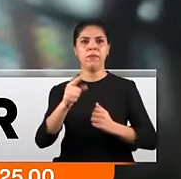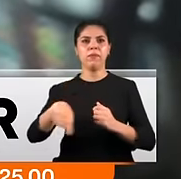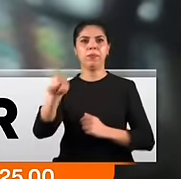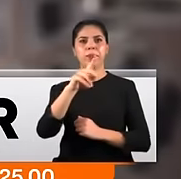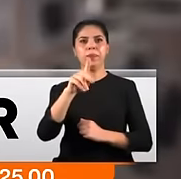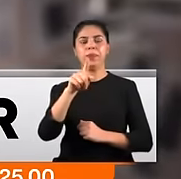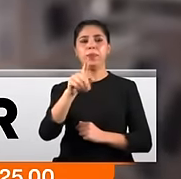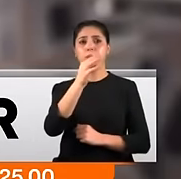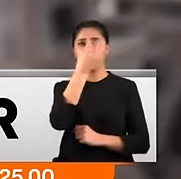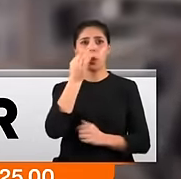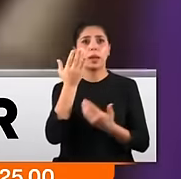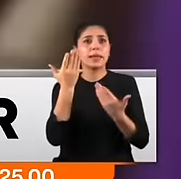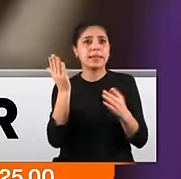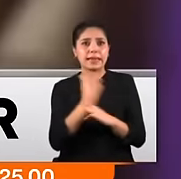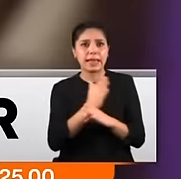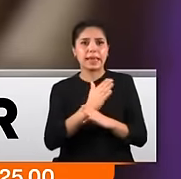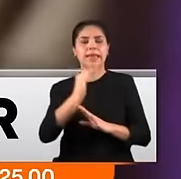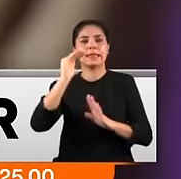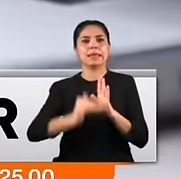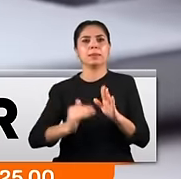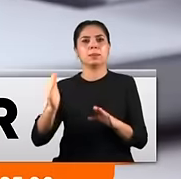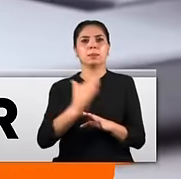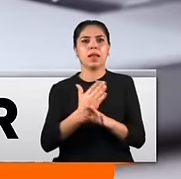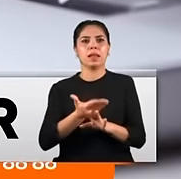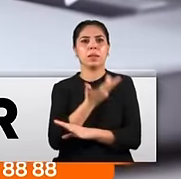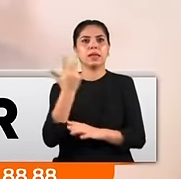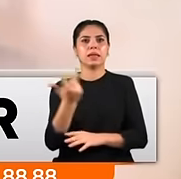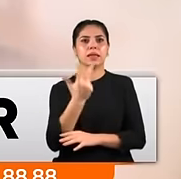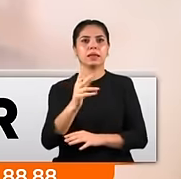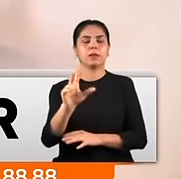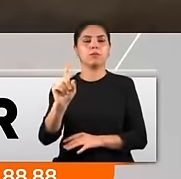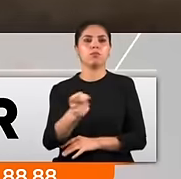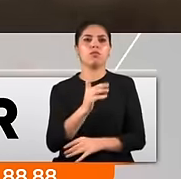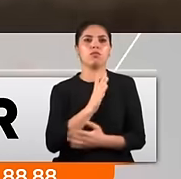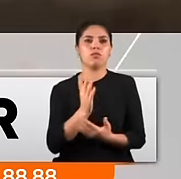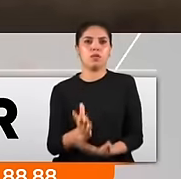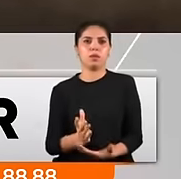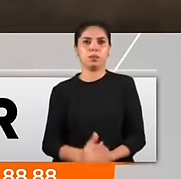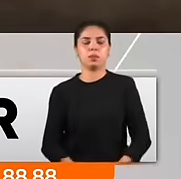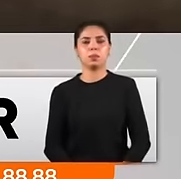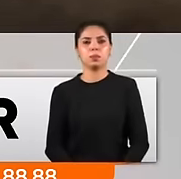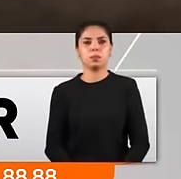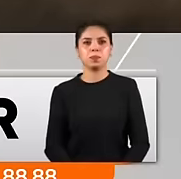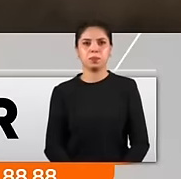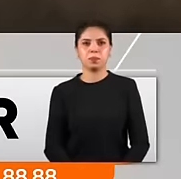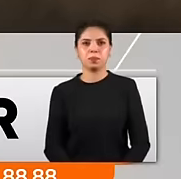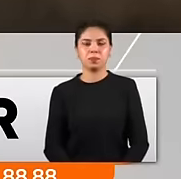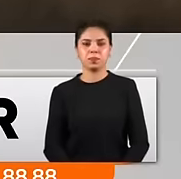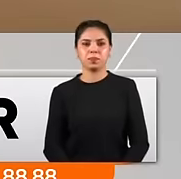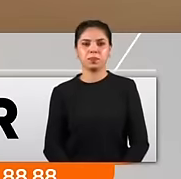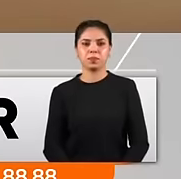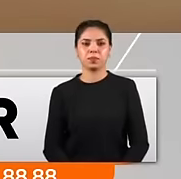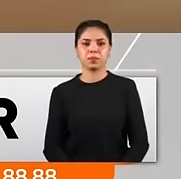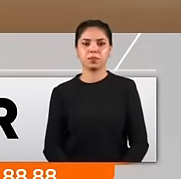hale getiren en önemli etkense indirimli ürünlere en hızlı yoldan ulaşabilmek. Kasım ayı indirimleri için 1000 lira gibi bir bütçe